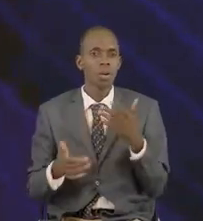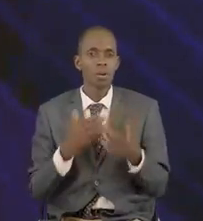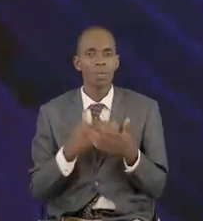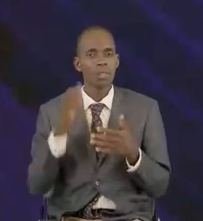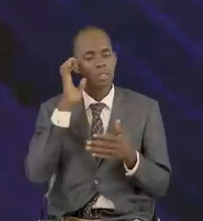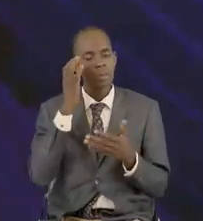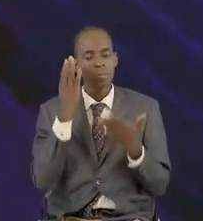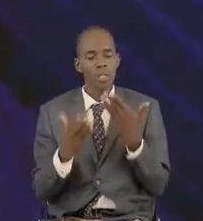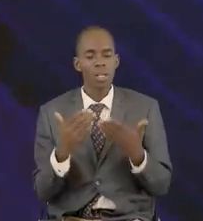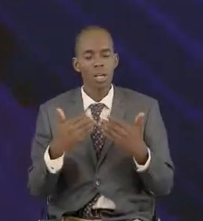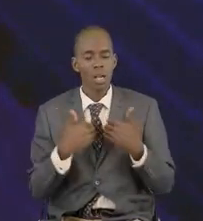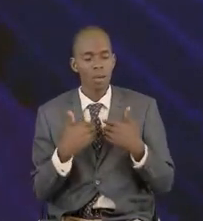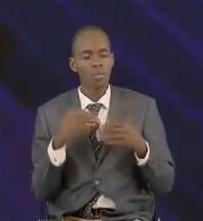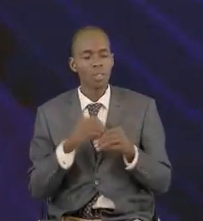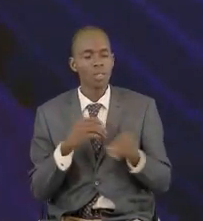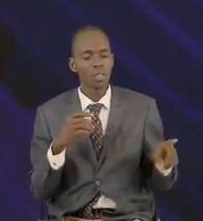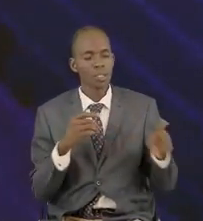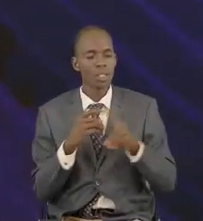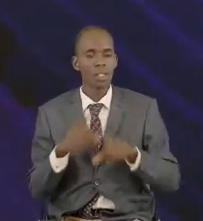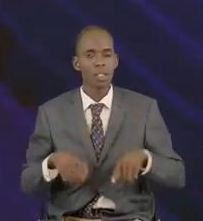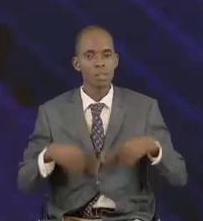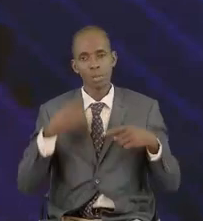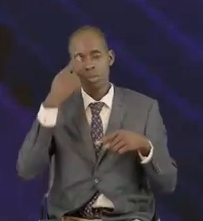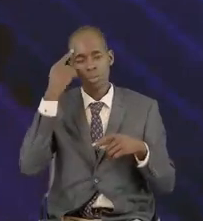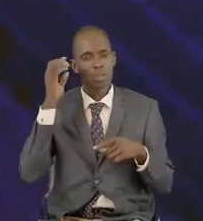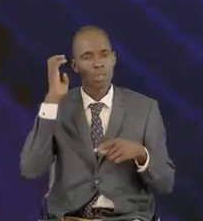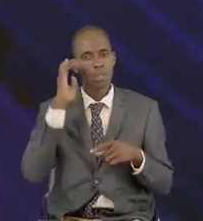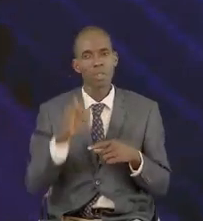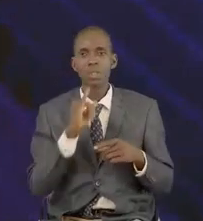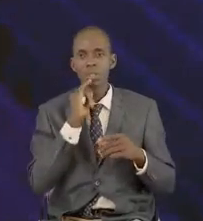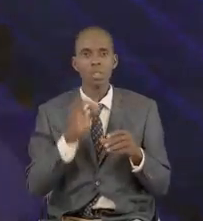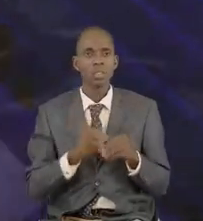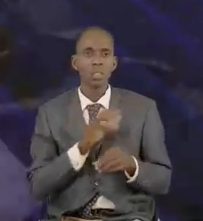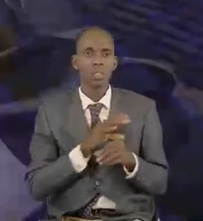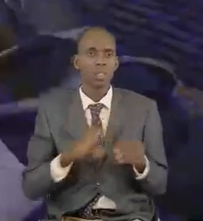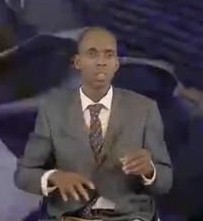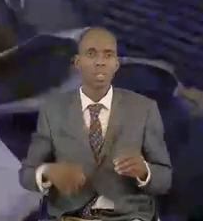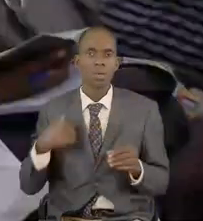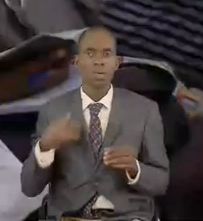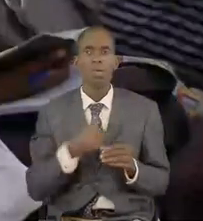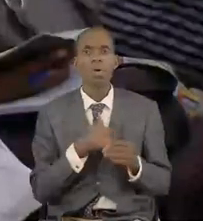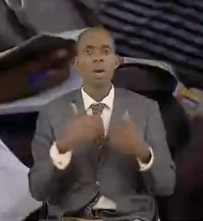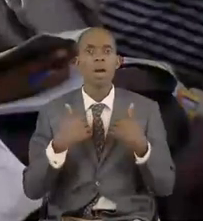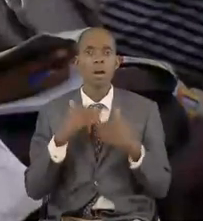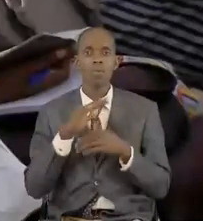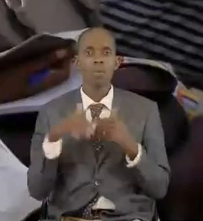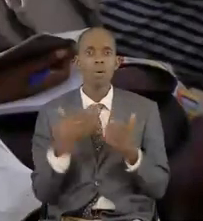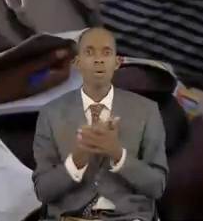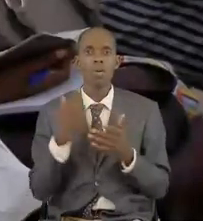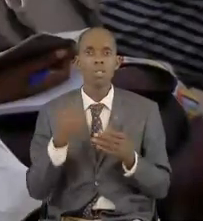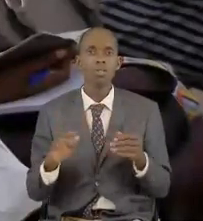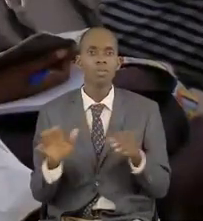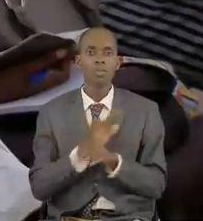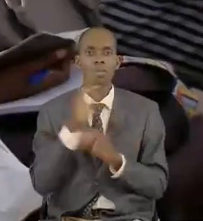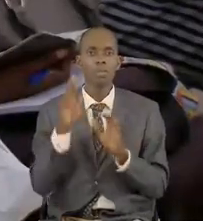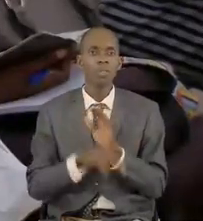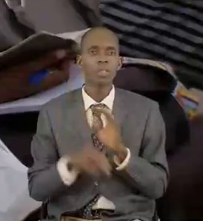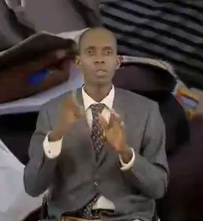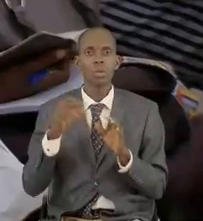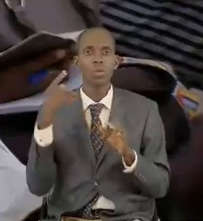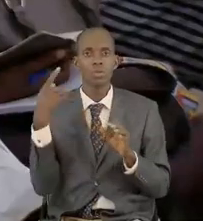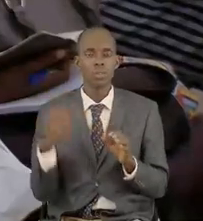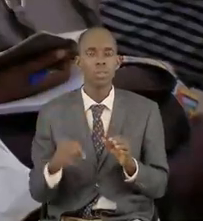divinité et dire les gens à Christ quels sont le besoin qu'ils ont dans la ville en Christ nous avons nous